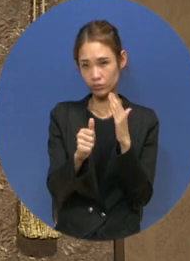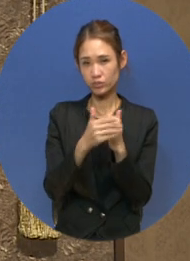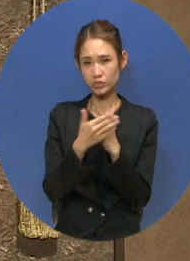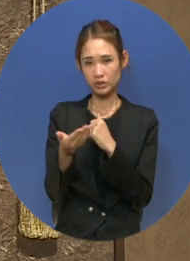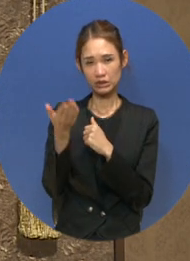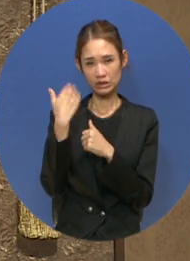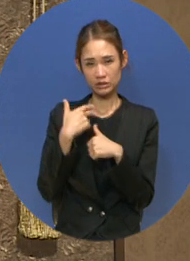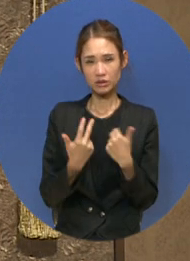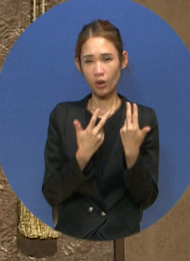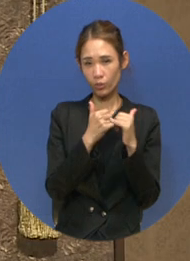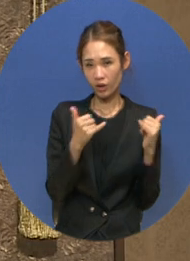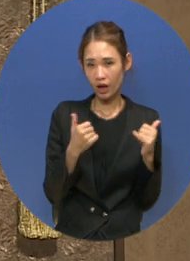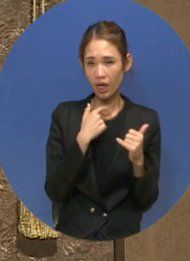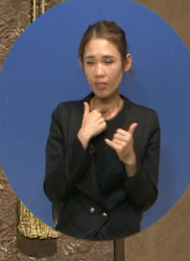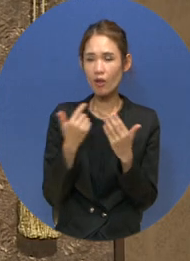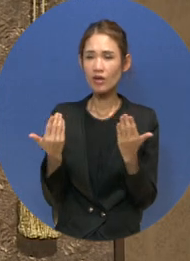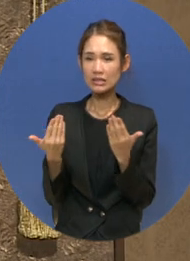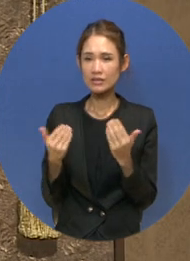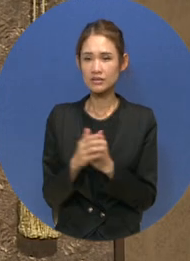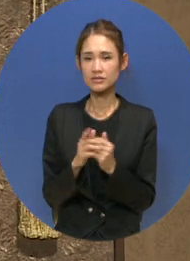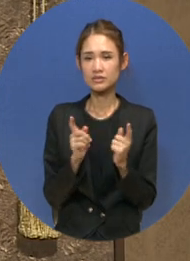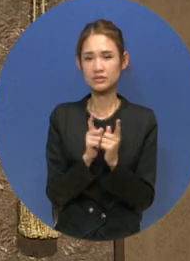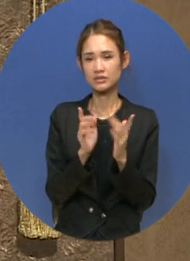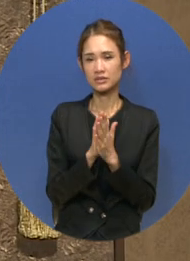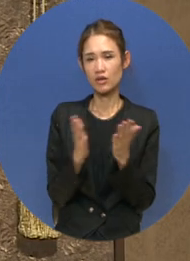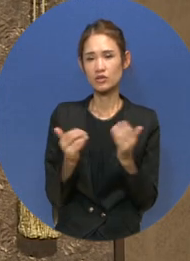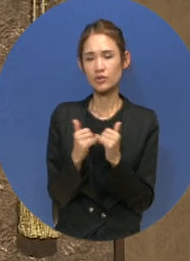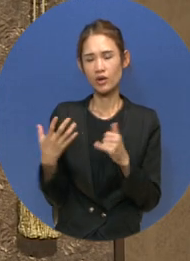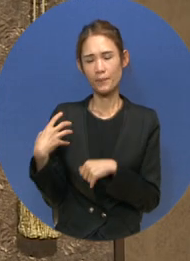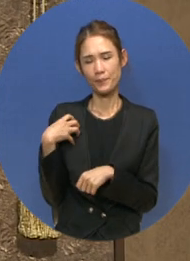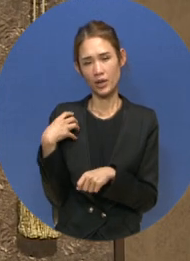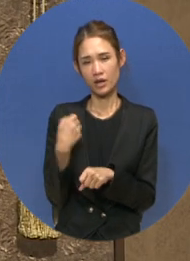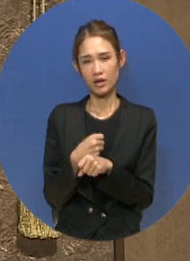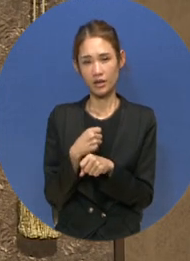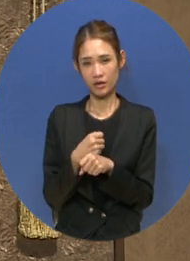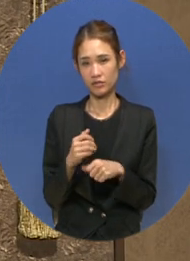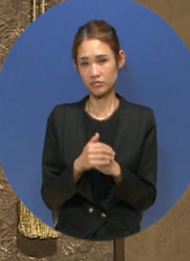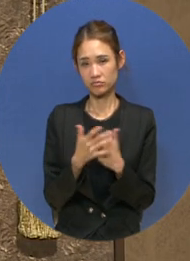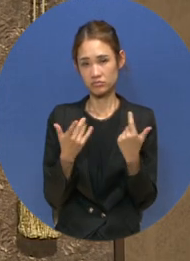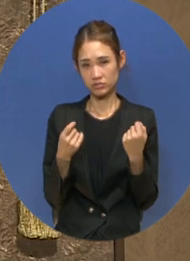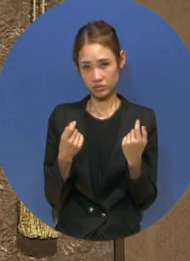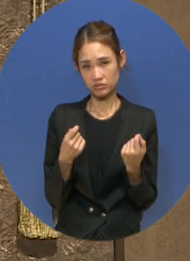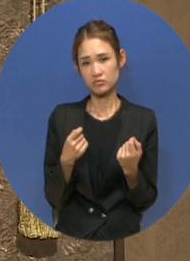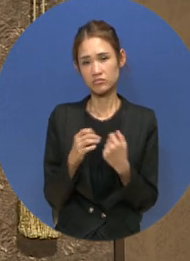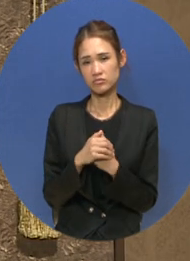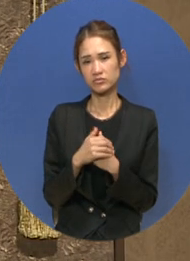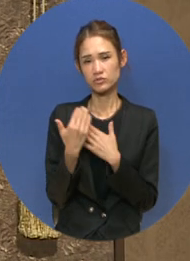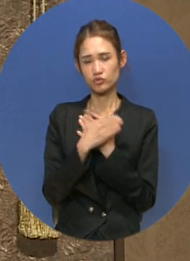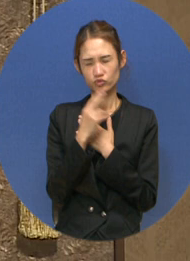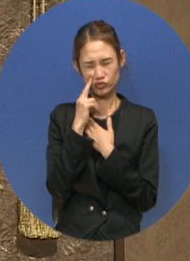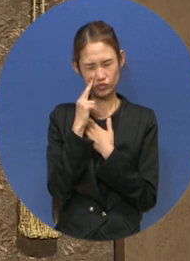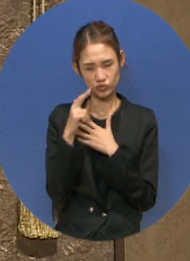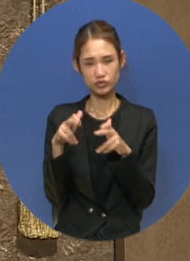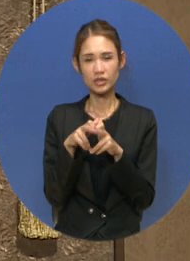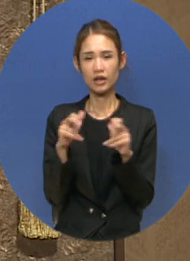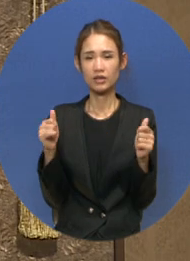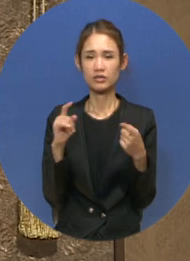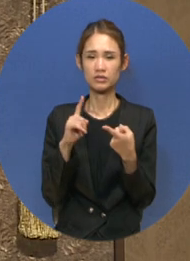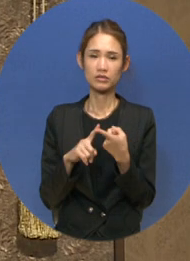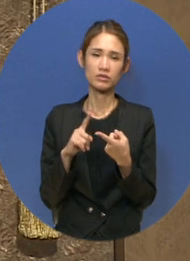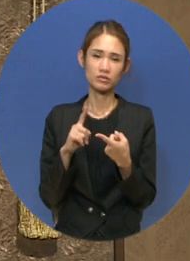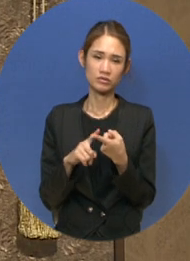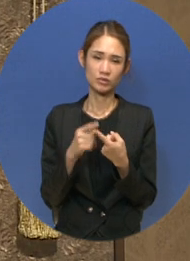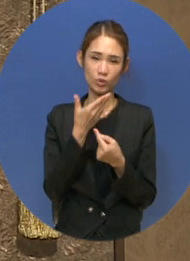이전에 자원봉사자들이 하던 일들을 직접 직원들이 해야 되고 또 그러한 부분에서 중증장애에 대한 부분들은